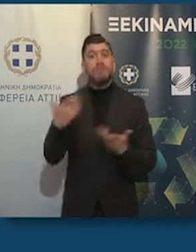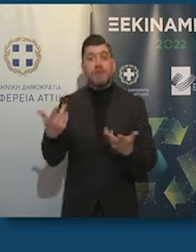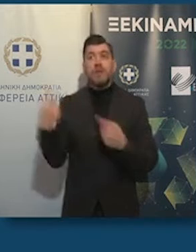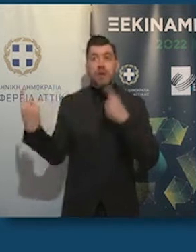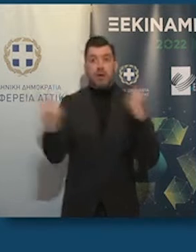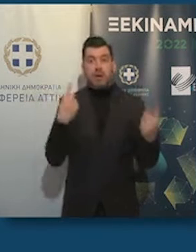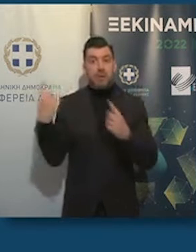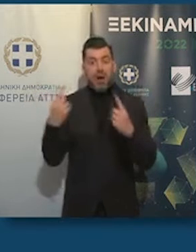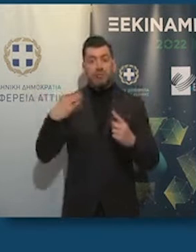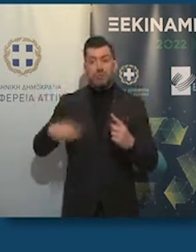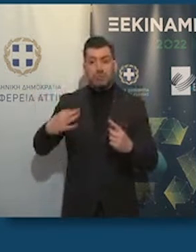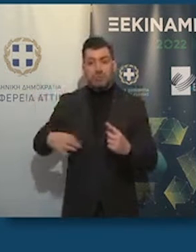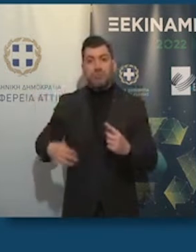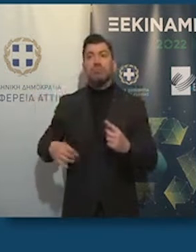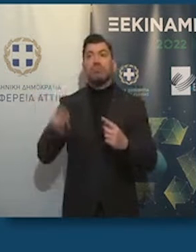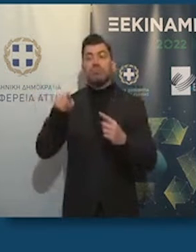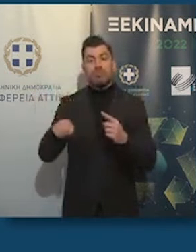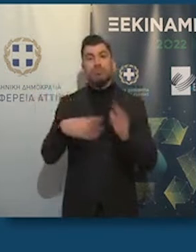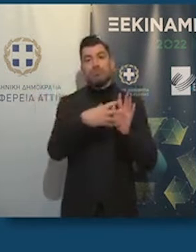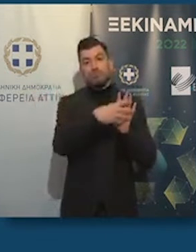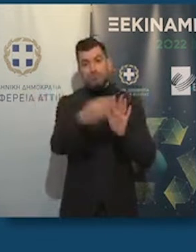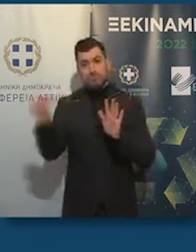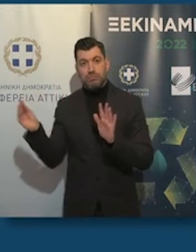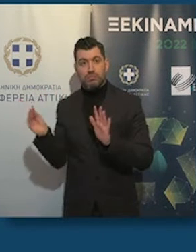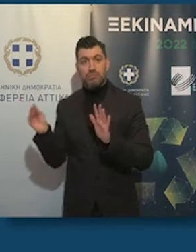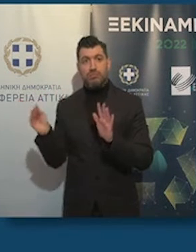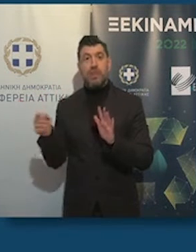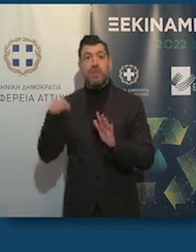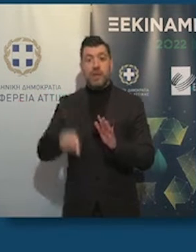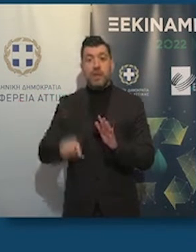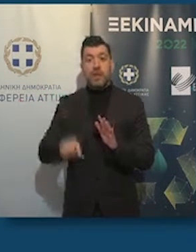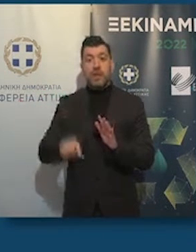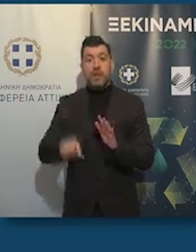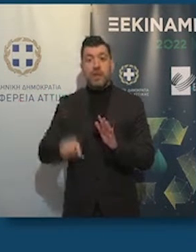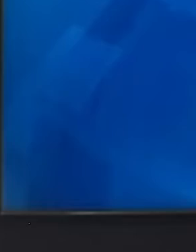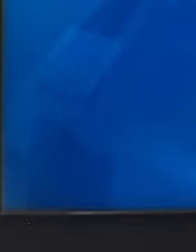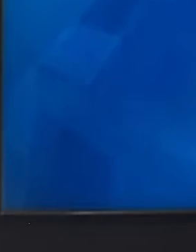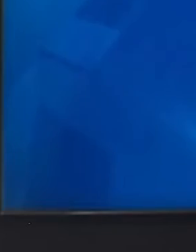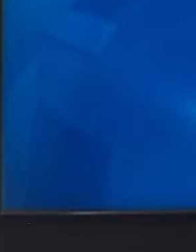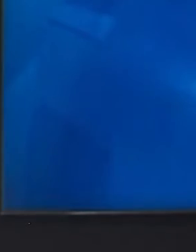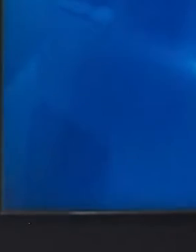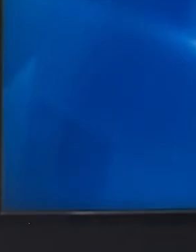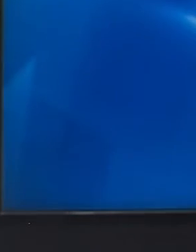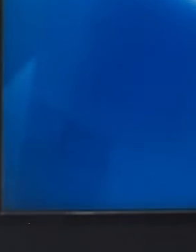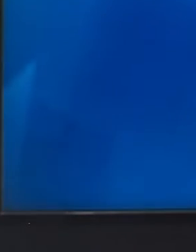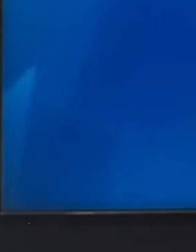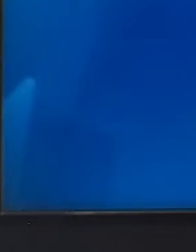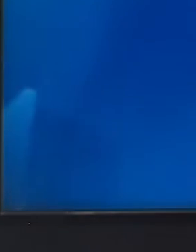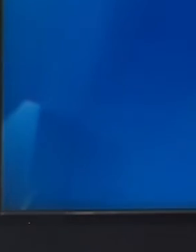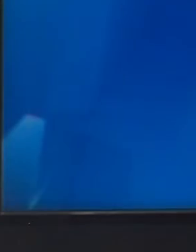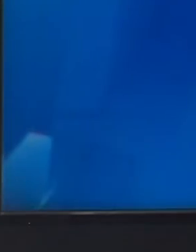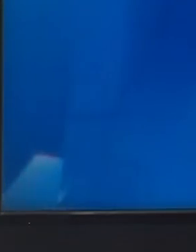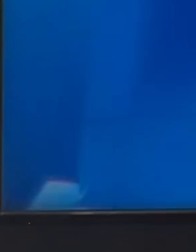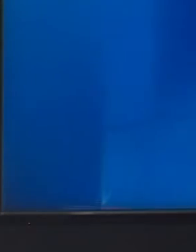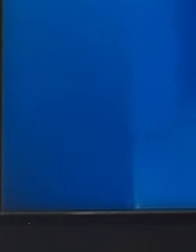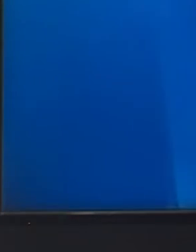της κυκλικής οικονομίας και βέβαια πρώτη περιφέρεια της ανακύκλωσης. Επιστροφή λοιπόν εδώ στο στούντιο